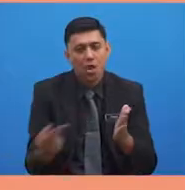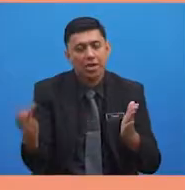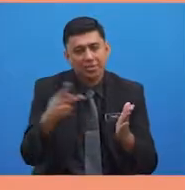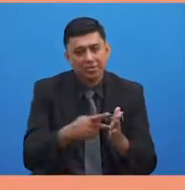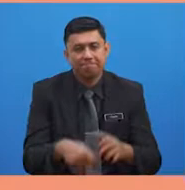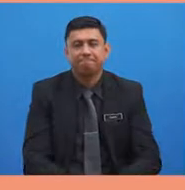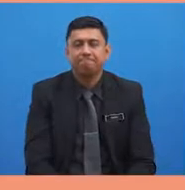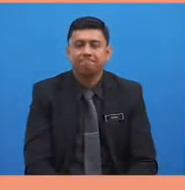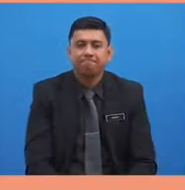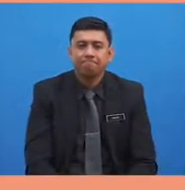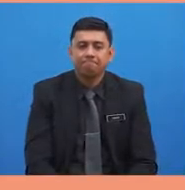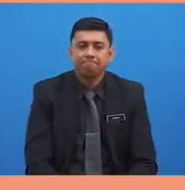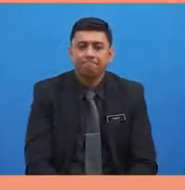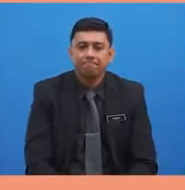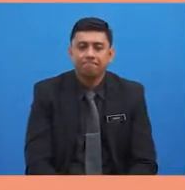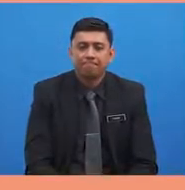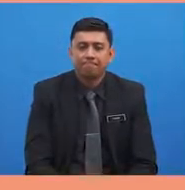pantas.